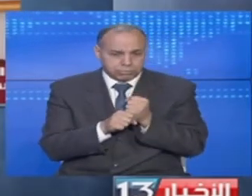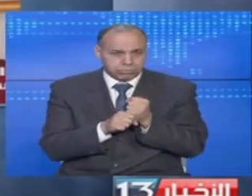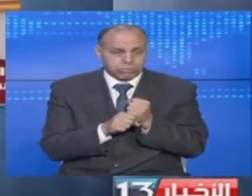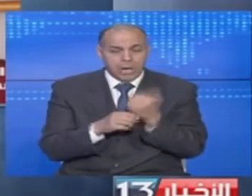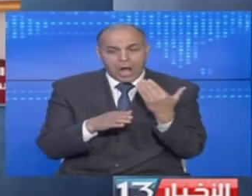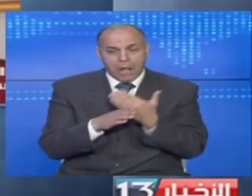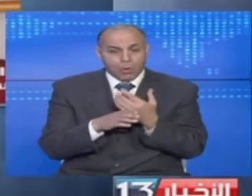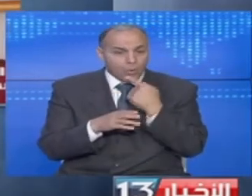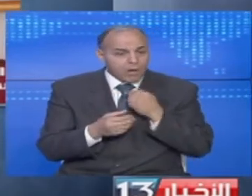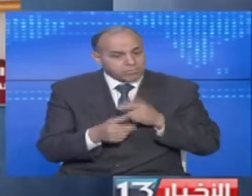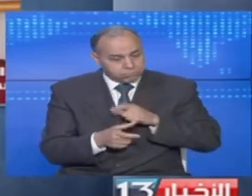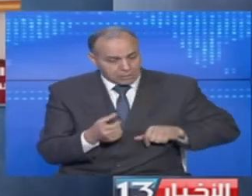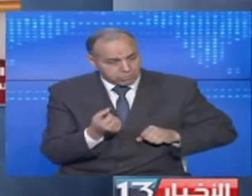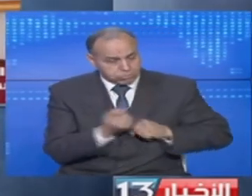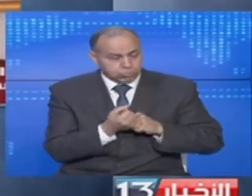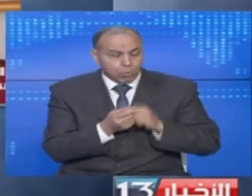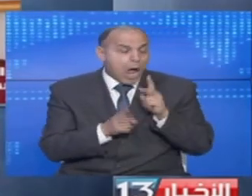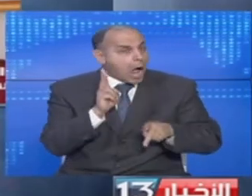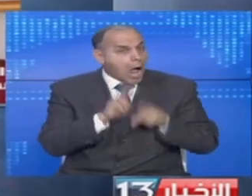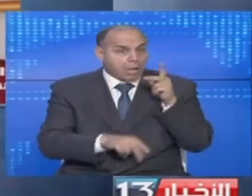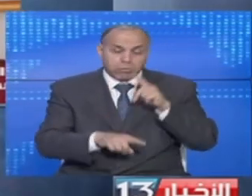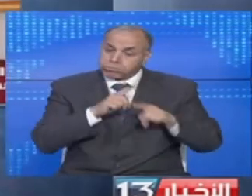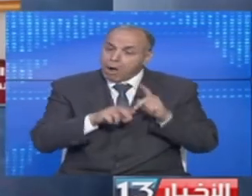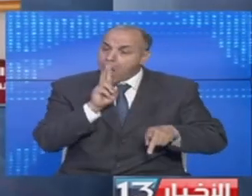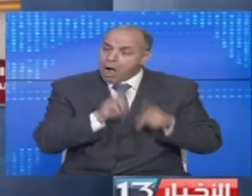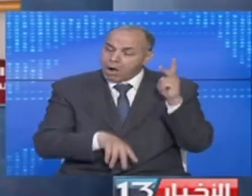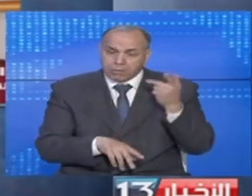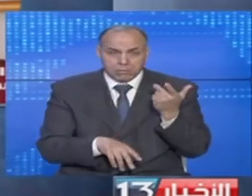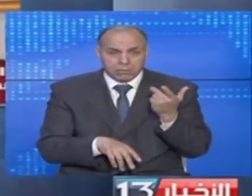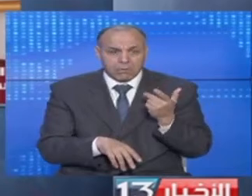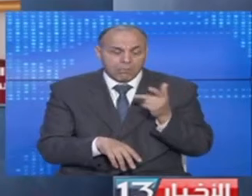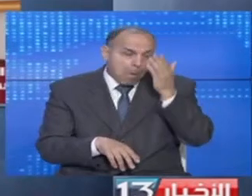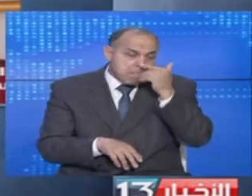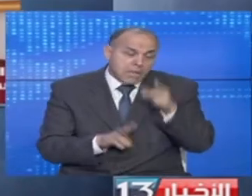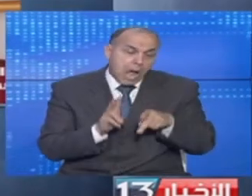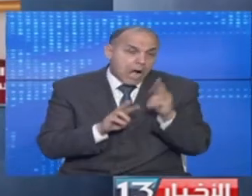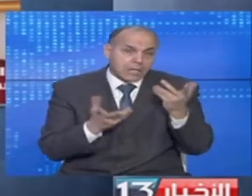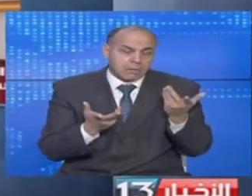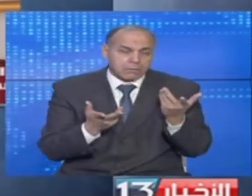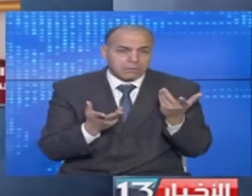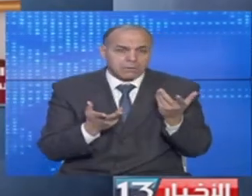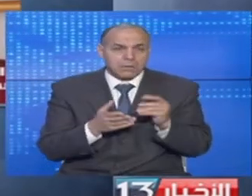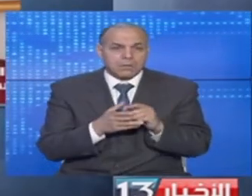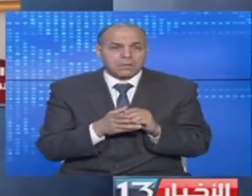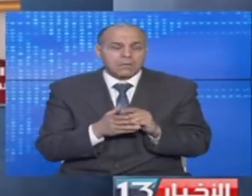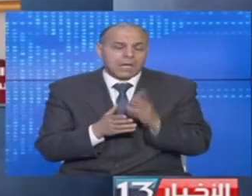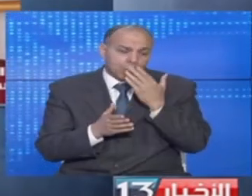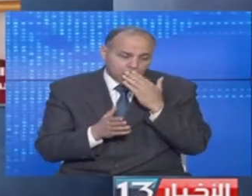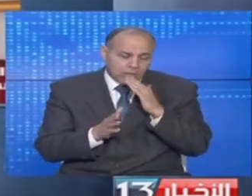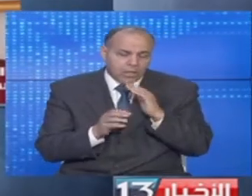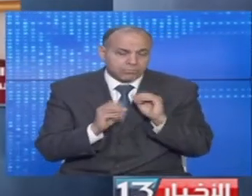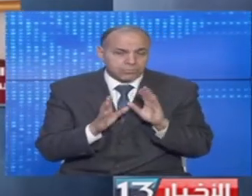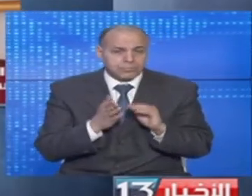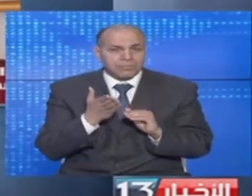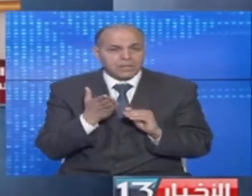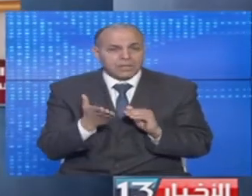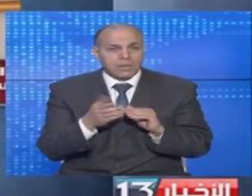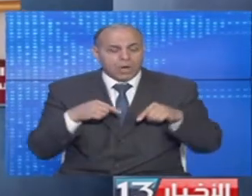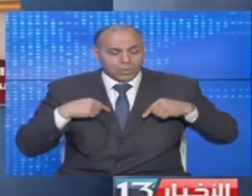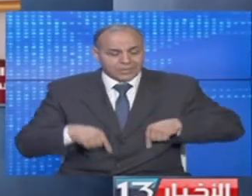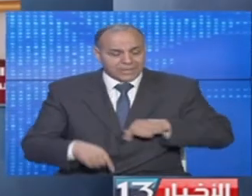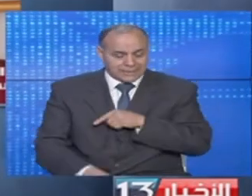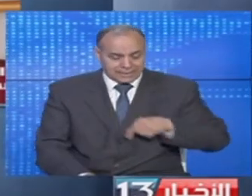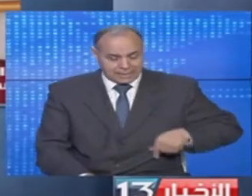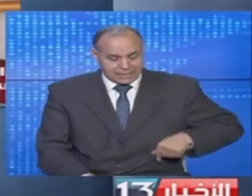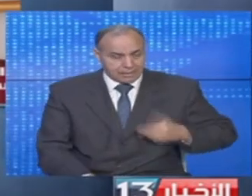وحداتنا كانوا غديك لكانت الحصيلة تكون أرفع وتكون أكثر من وكان الرقم باش يكون مفجع. بالنسبة للوزارة